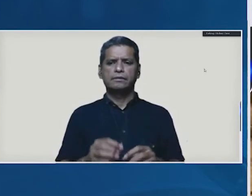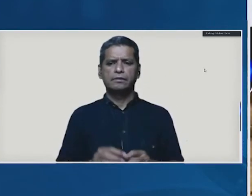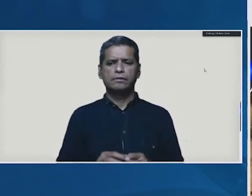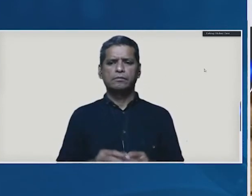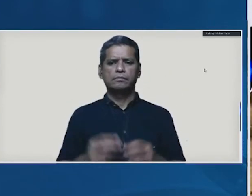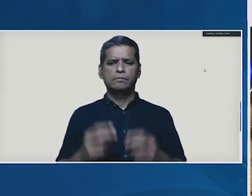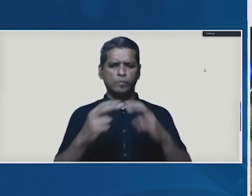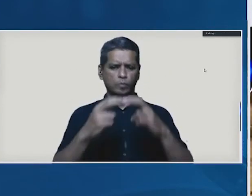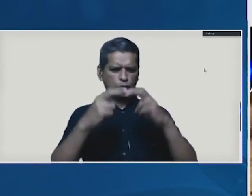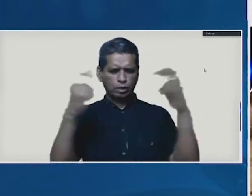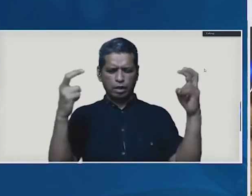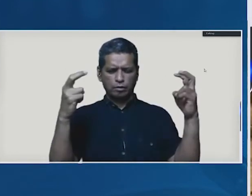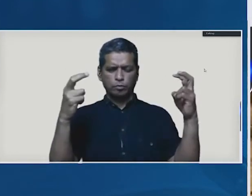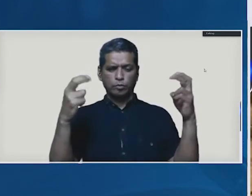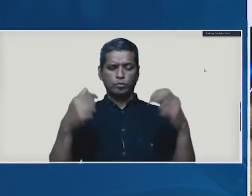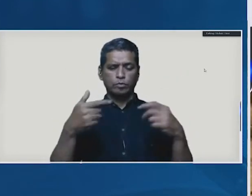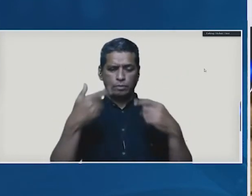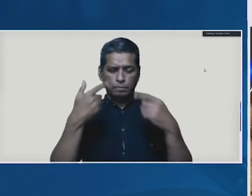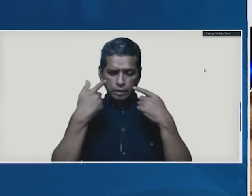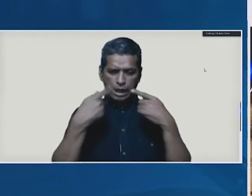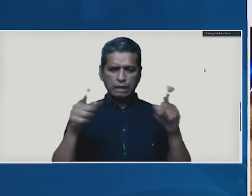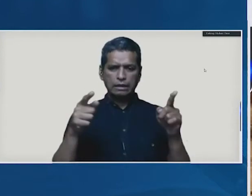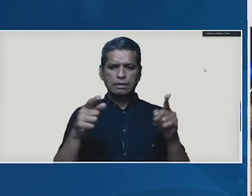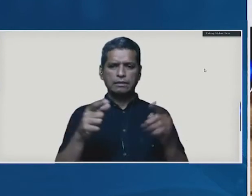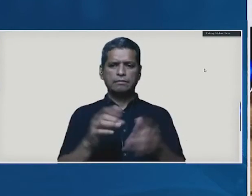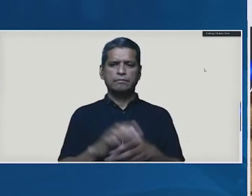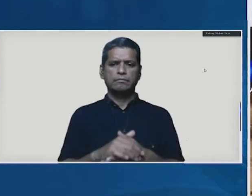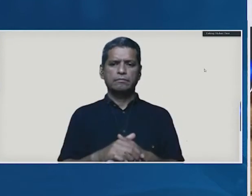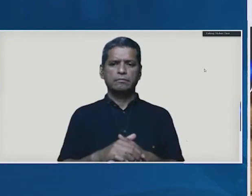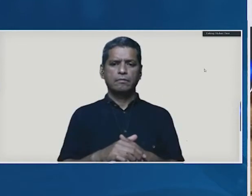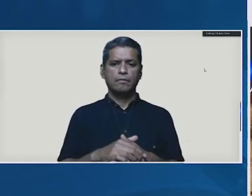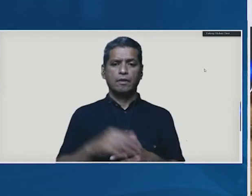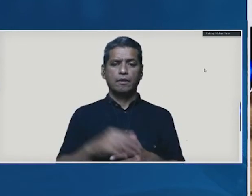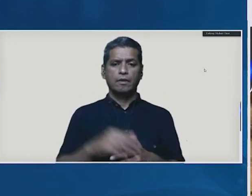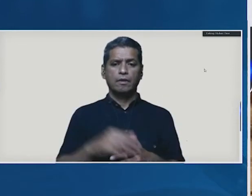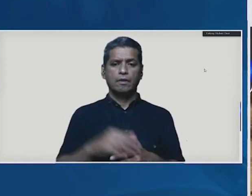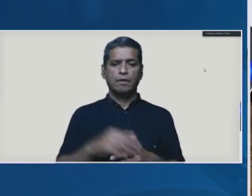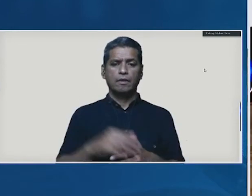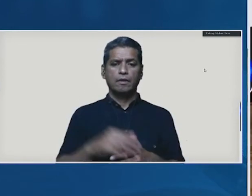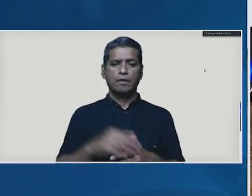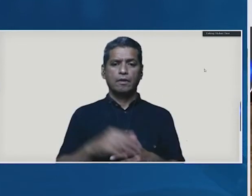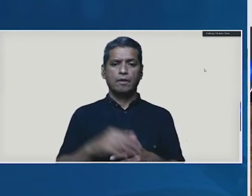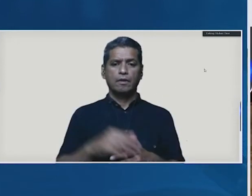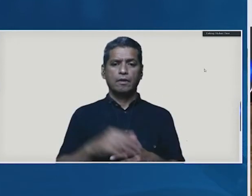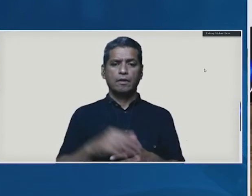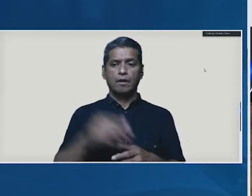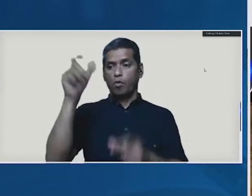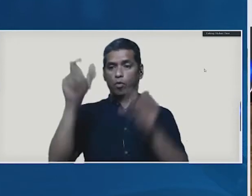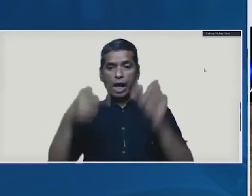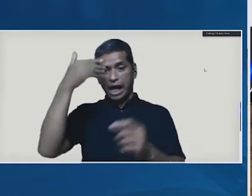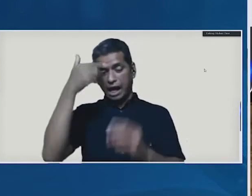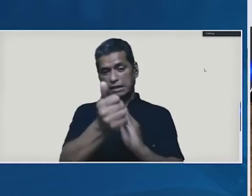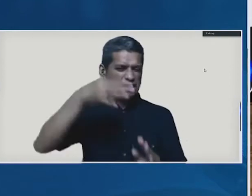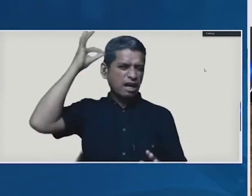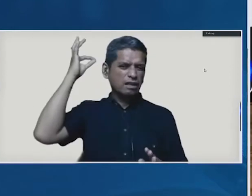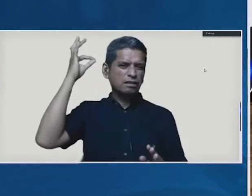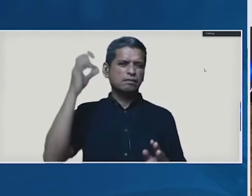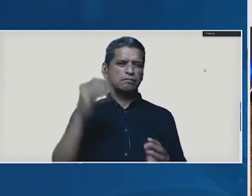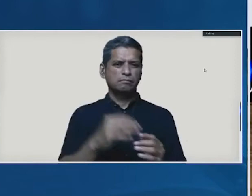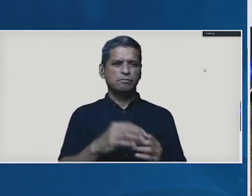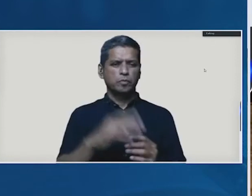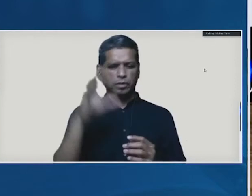penuh yakin para sejarawan ahli sejarah mereka mengakui